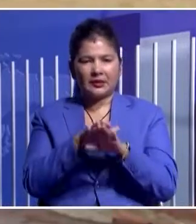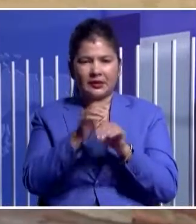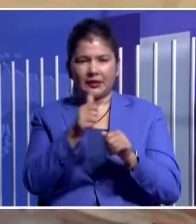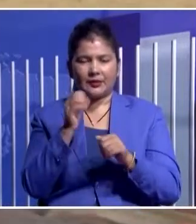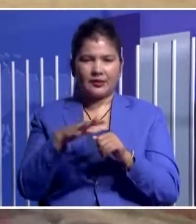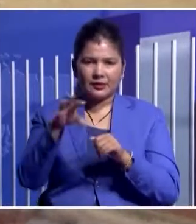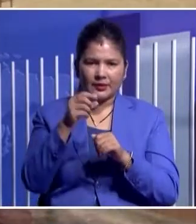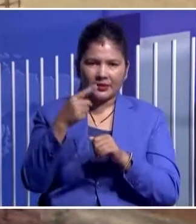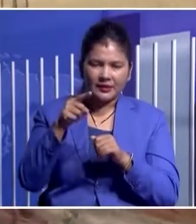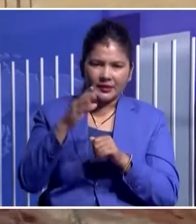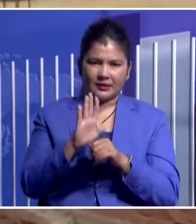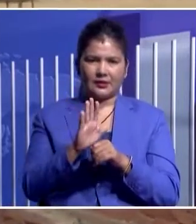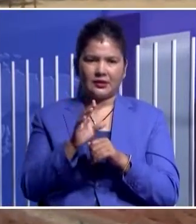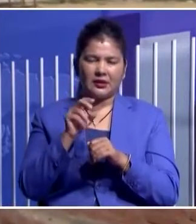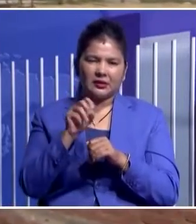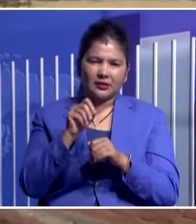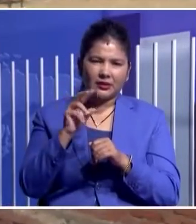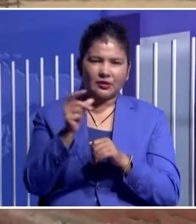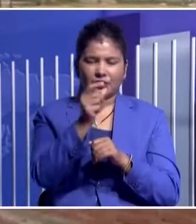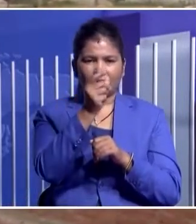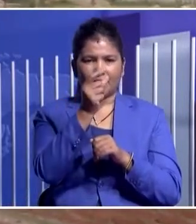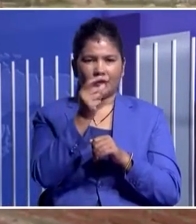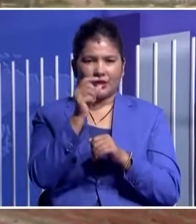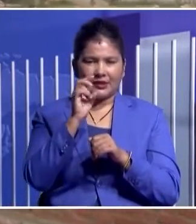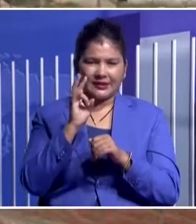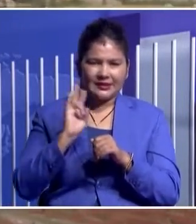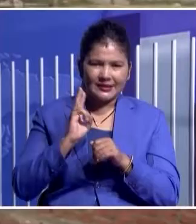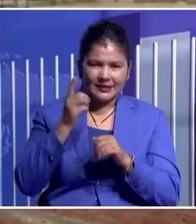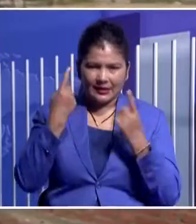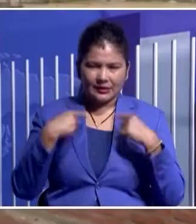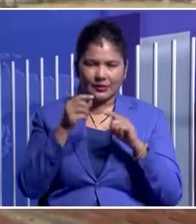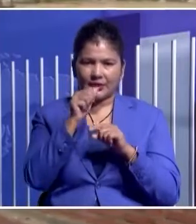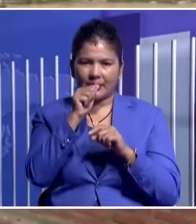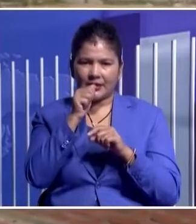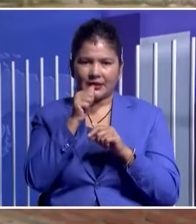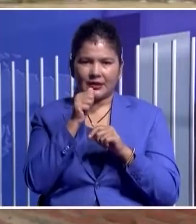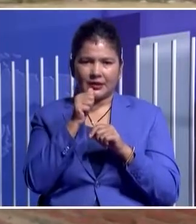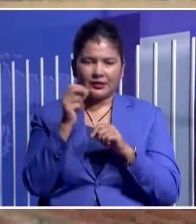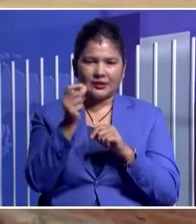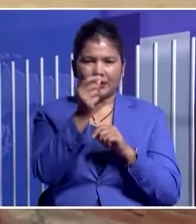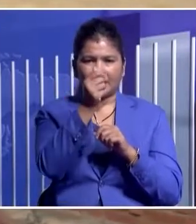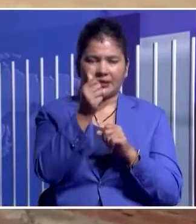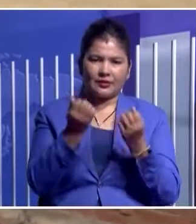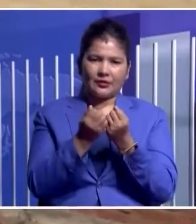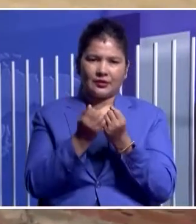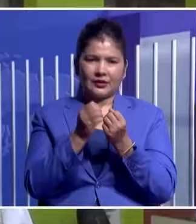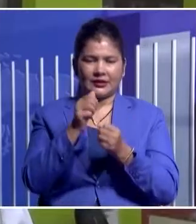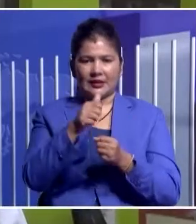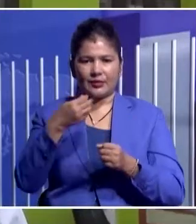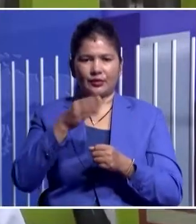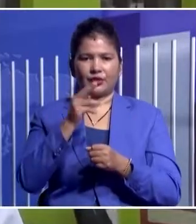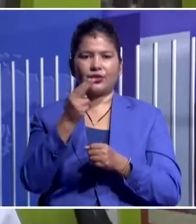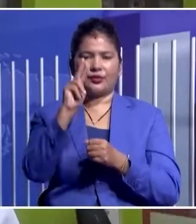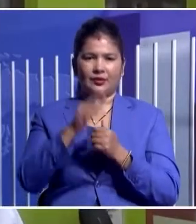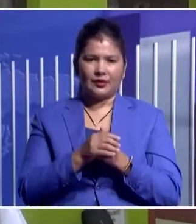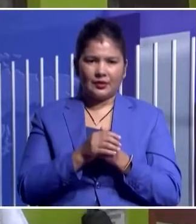सबै ठिकै लाग्छ, तर अलि छिटो शिक्षा स्वास्थ्य लगायत खानेपानीको लागि चाँडोभन्दा चाँडो गर्न सके अझै राम्रो